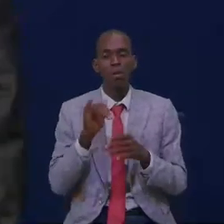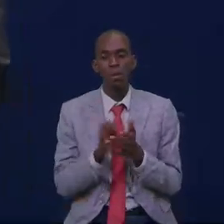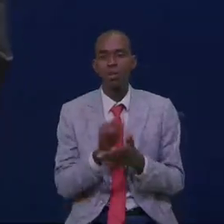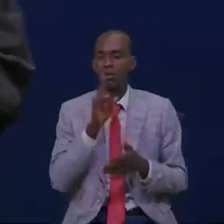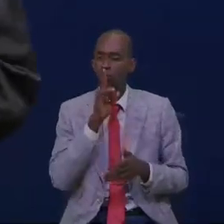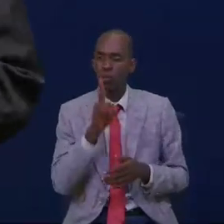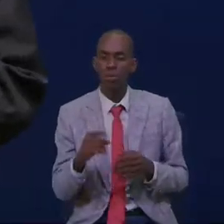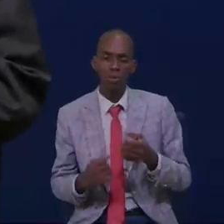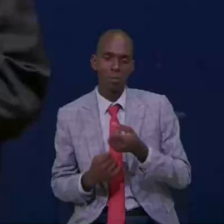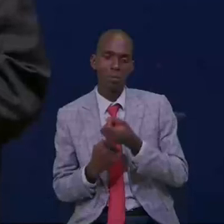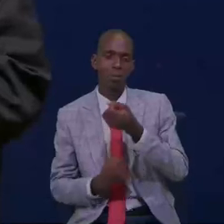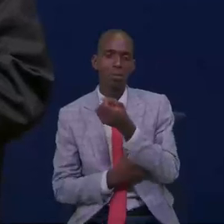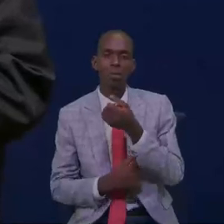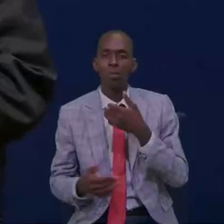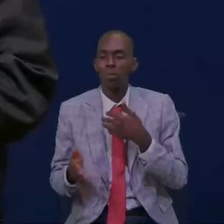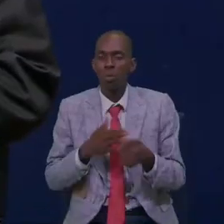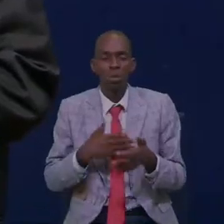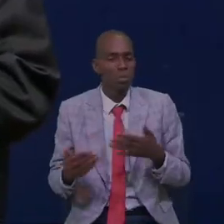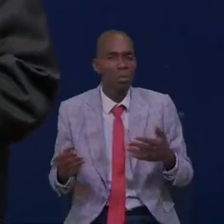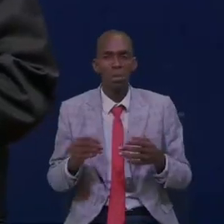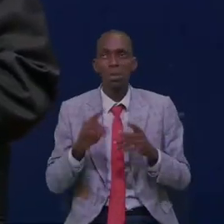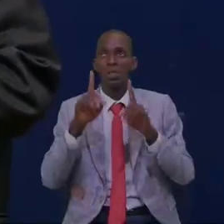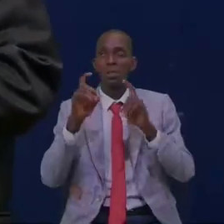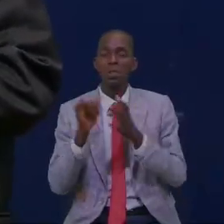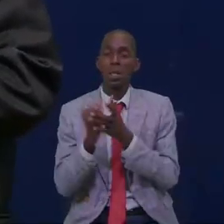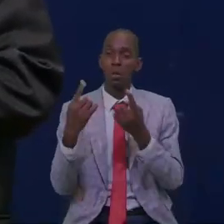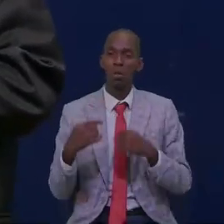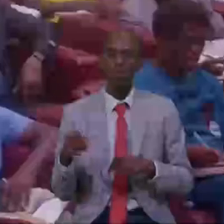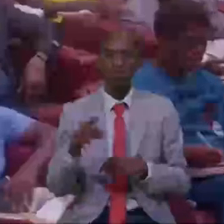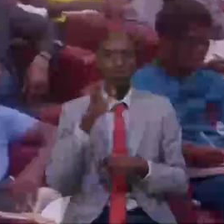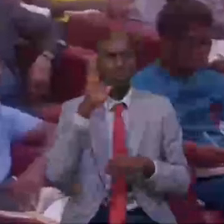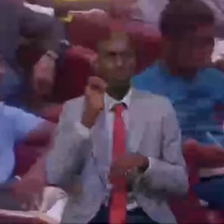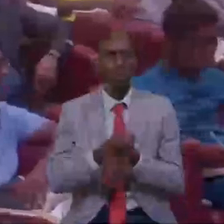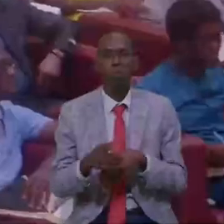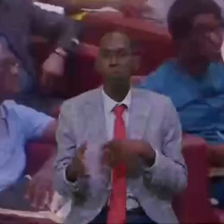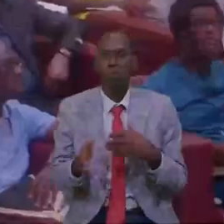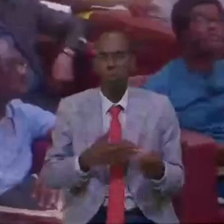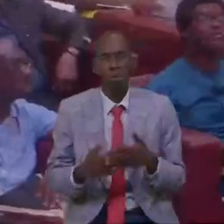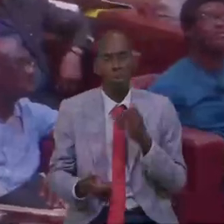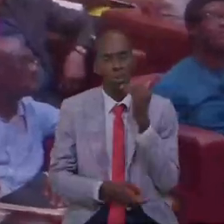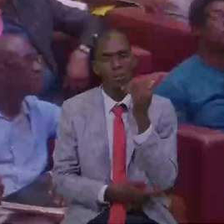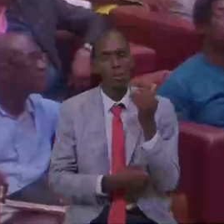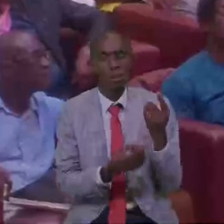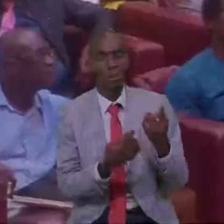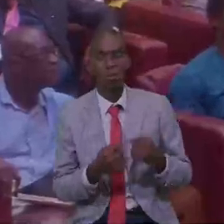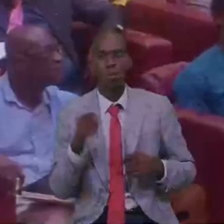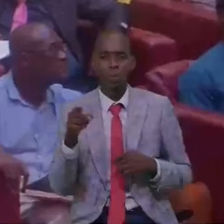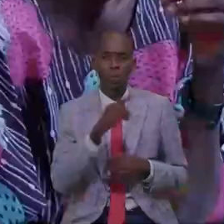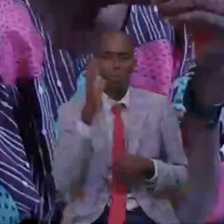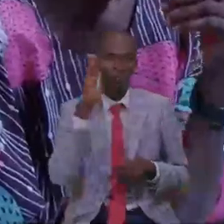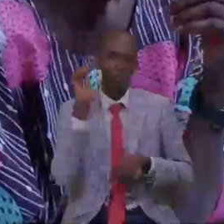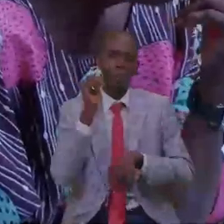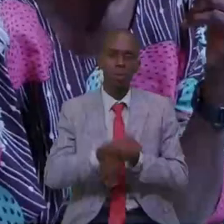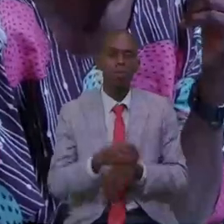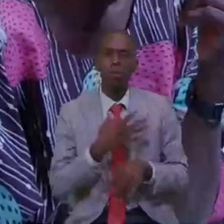angulaire, quelles que soient les épreuves, vous allez en triompher. Quelle que soit la tentation, vous allez en triompher.